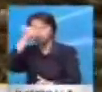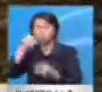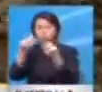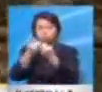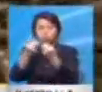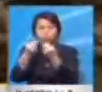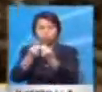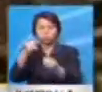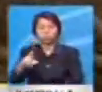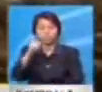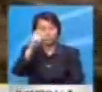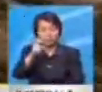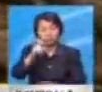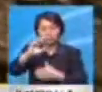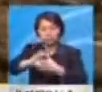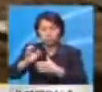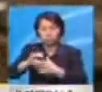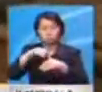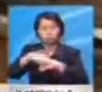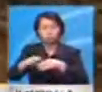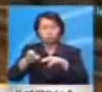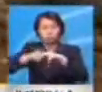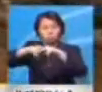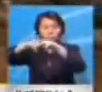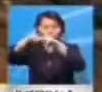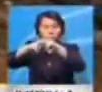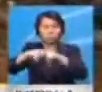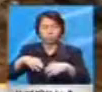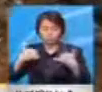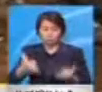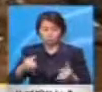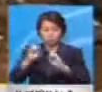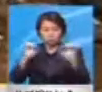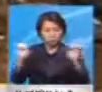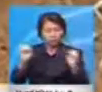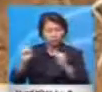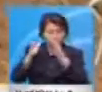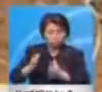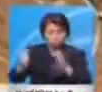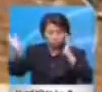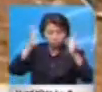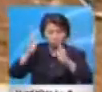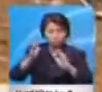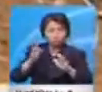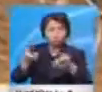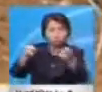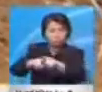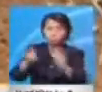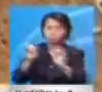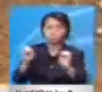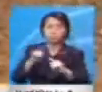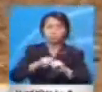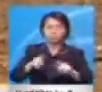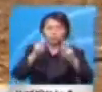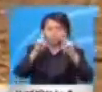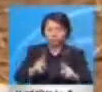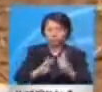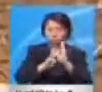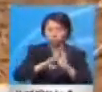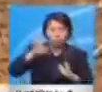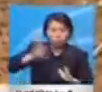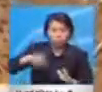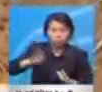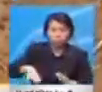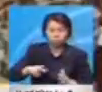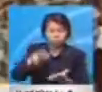jumlah mereka yang maut dan cedera terus meningkat setakat ini tiada rakyat Malaysia menjadi mangsa tetapi pihak konsul belum